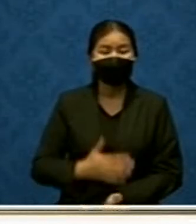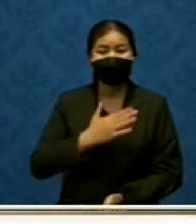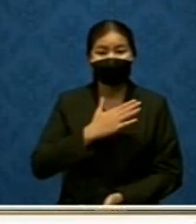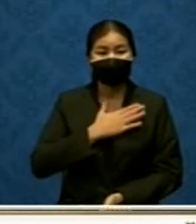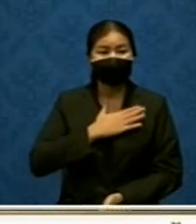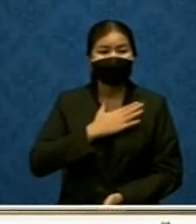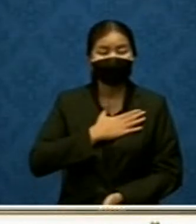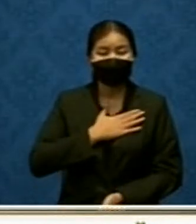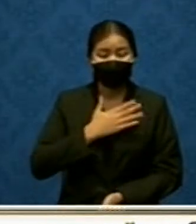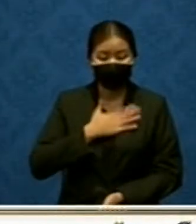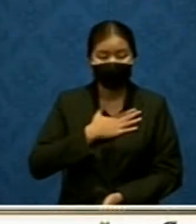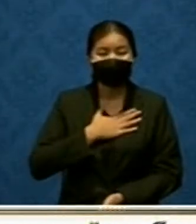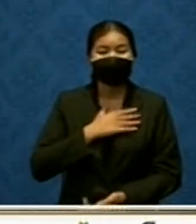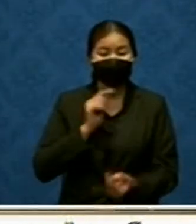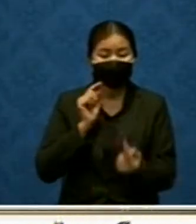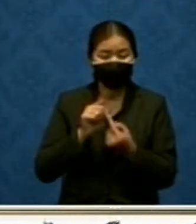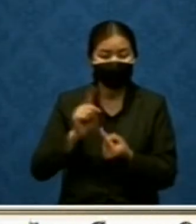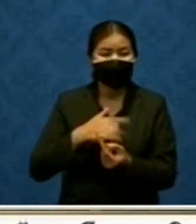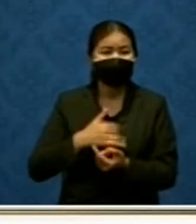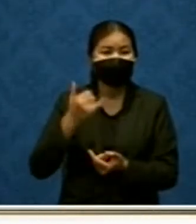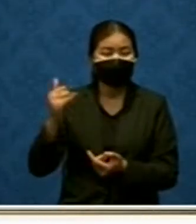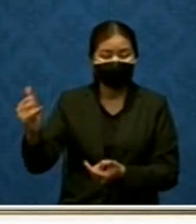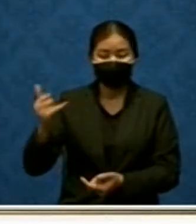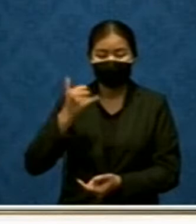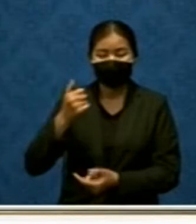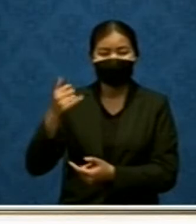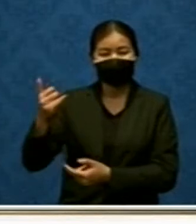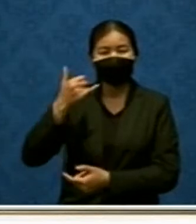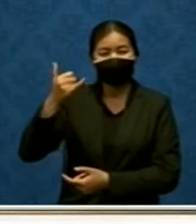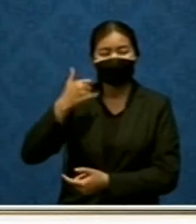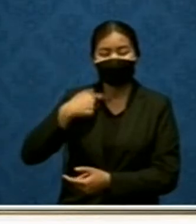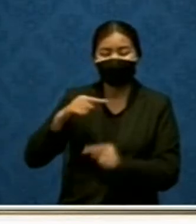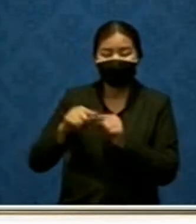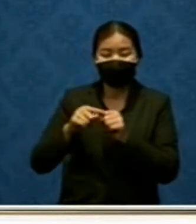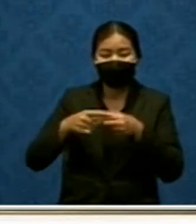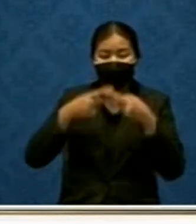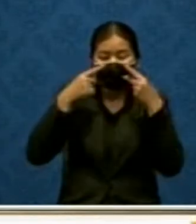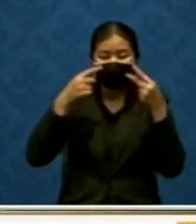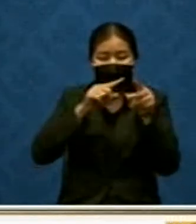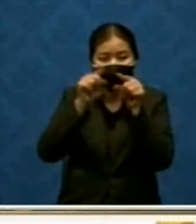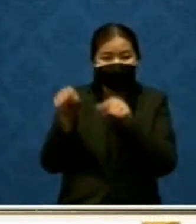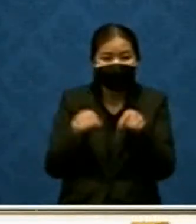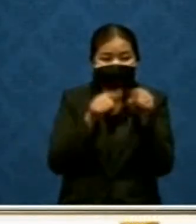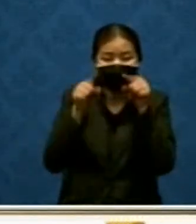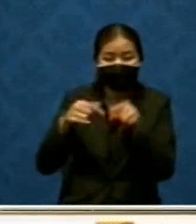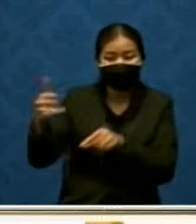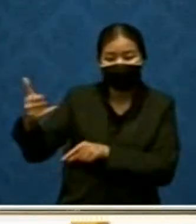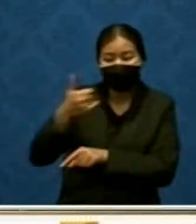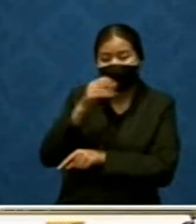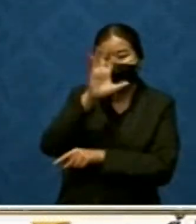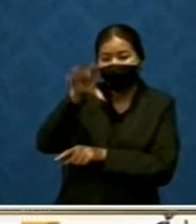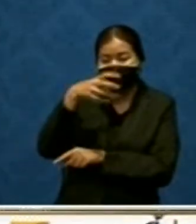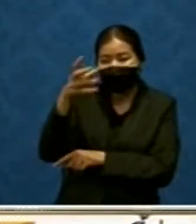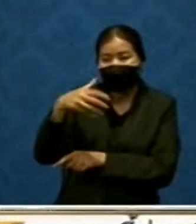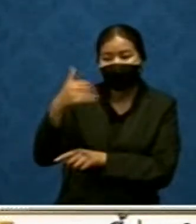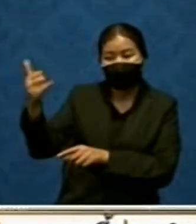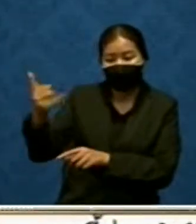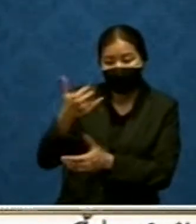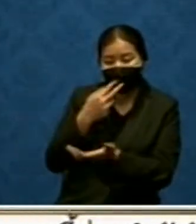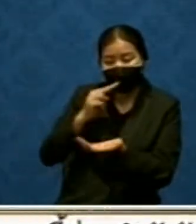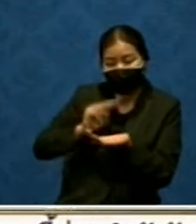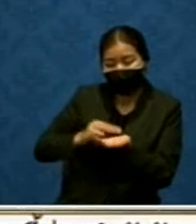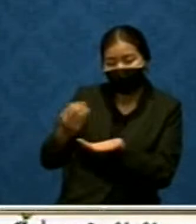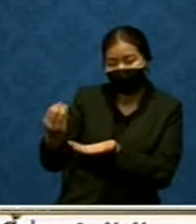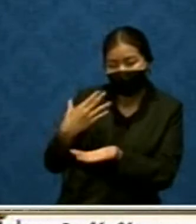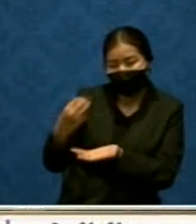ผมเนี่ยนะครบ เป็ผู้ประสบภายจแ้งคอรเซนเตอร์ มันหลอกทุกวัน วันละสองเวลาเด๒ยมโทรอ้างกว่ ส่ไปสร